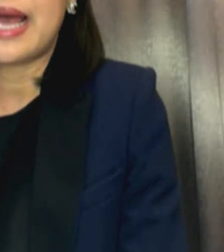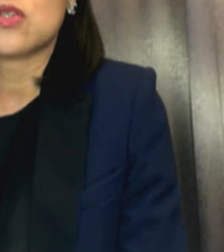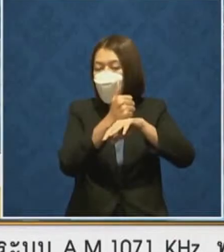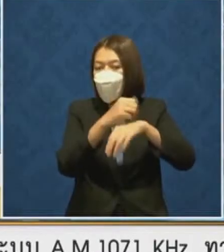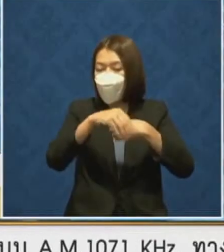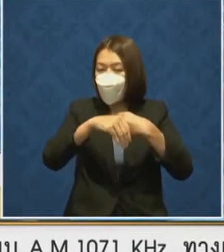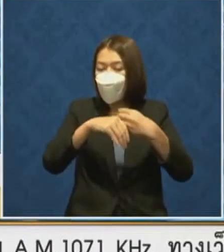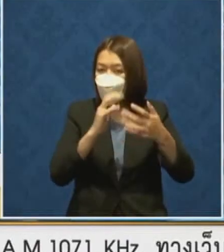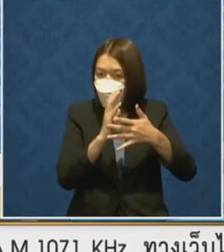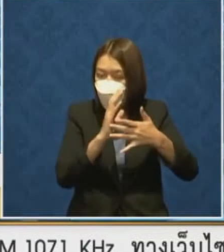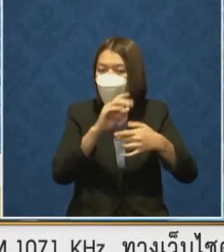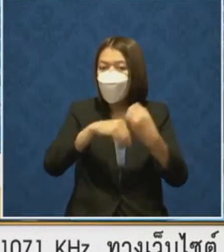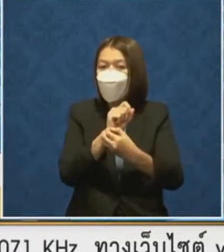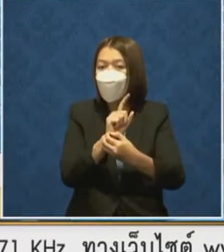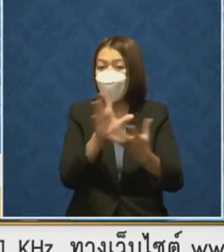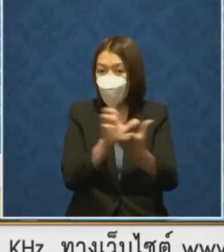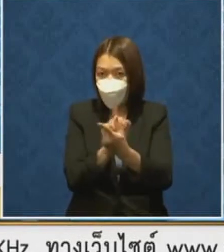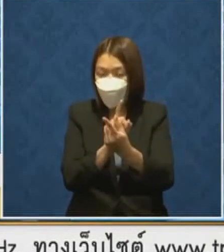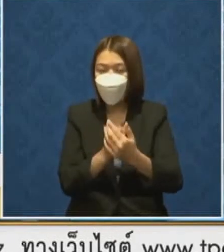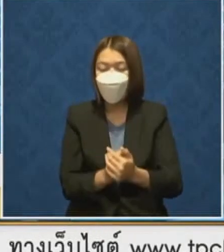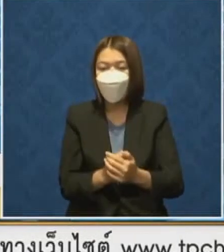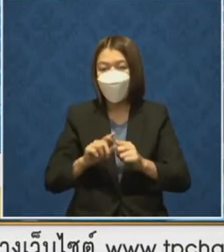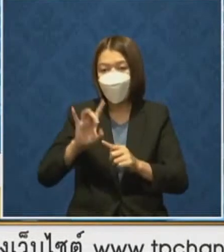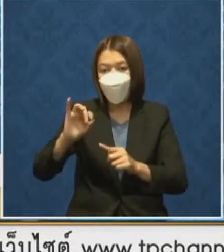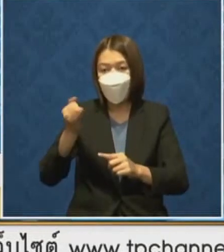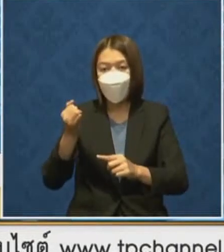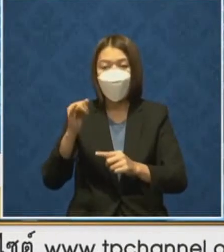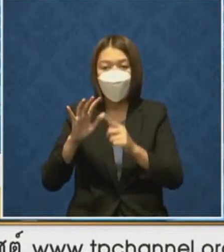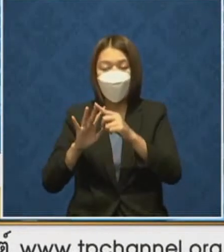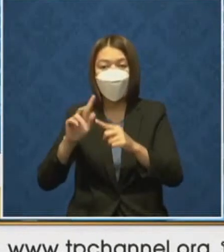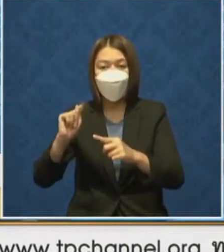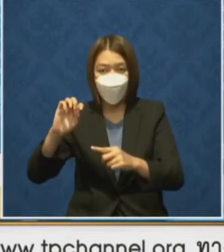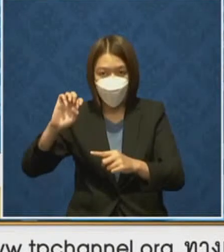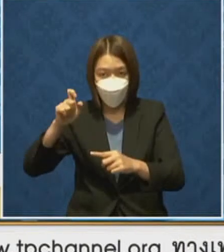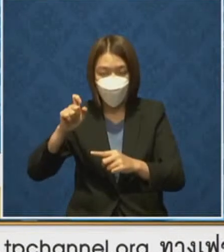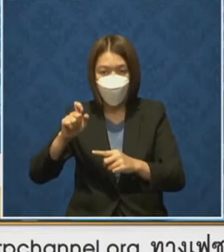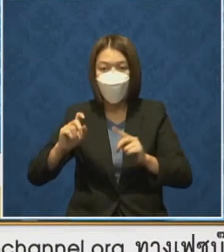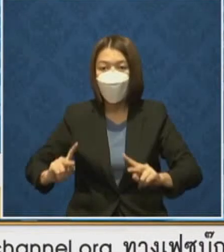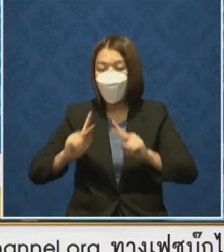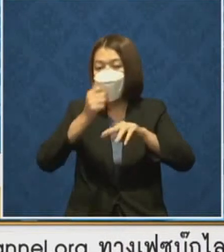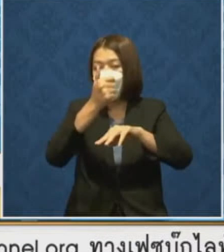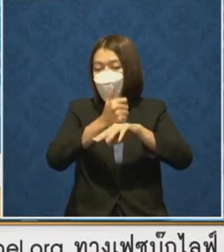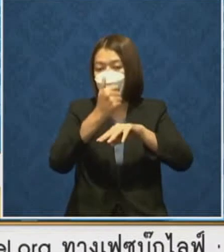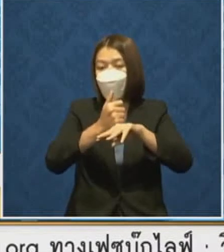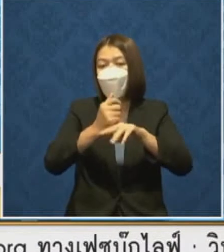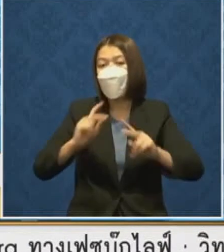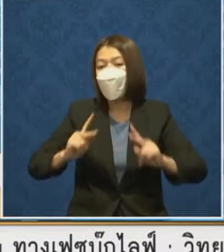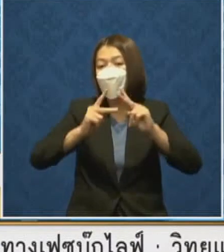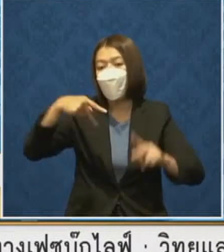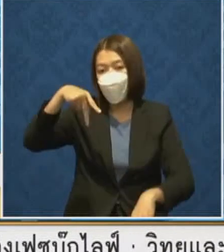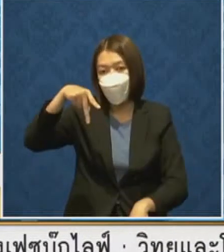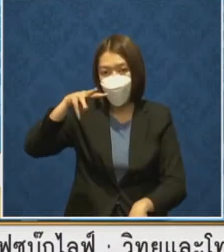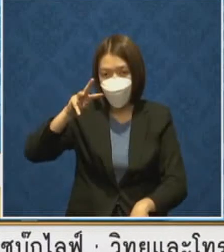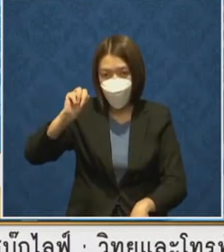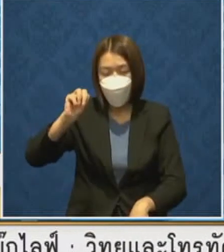ฐบาลจนเป็นกำลังใจให้พวกเราได้พยายามทำงานให้ดีที่สุดและทำงานให้มากขึ้นหลายอย่างในการอภิปรายจะถือว่าเป็นเรื่องที่มีประโย